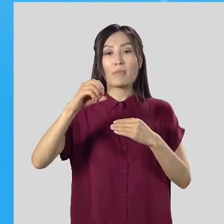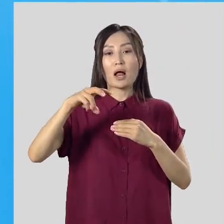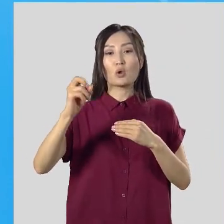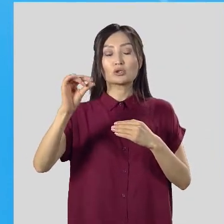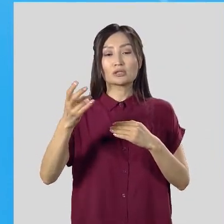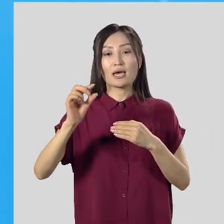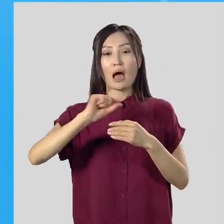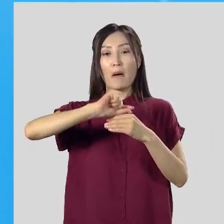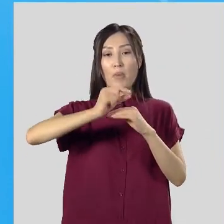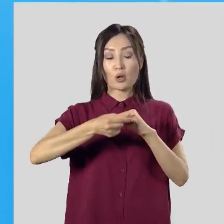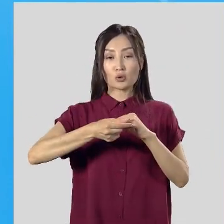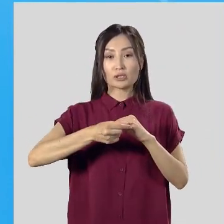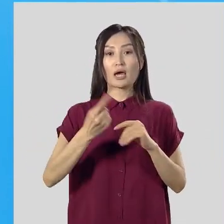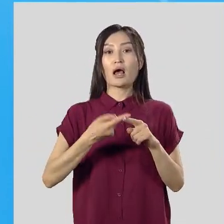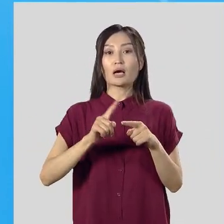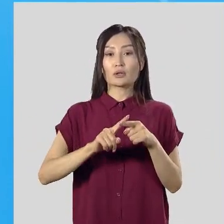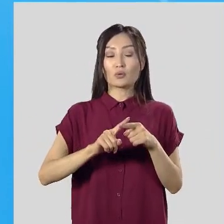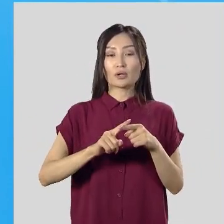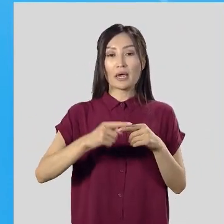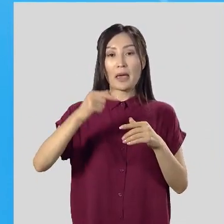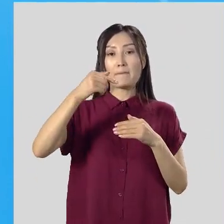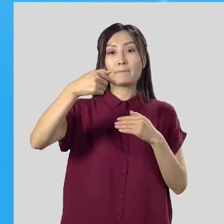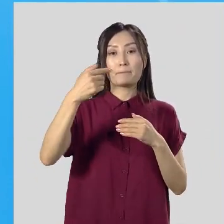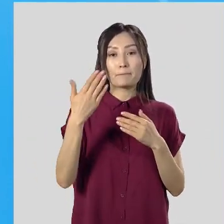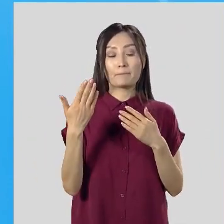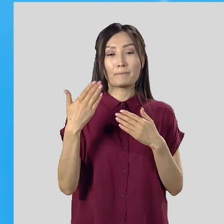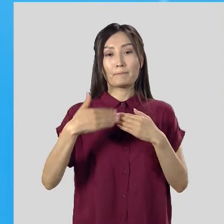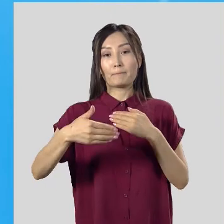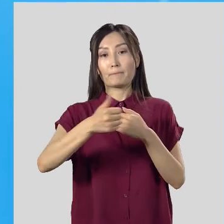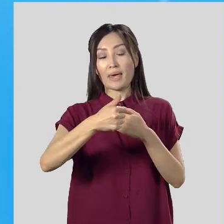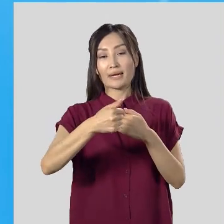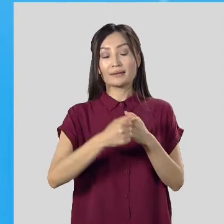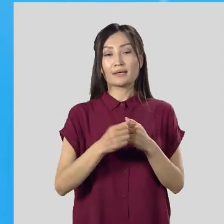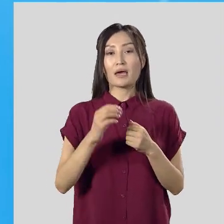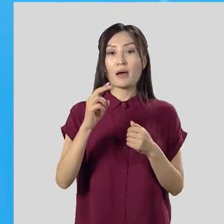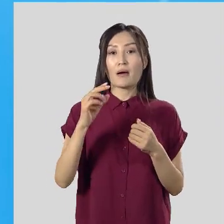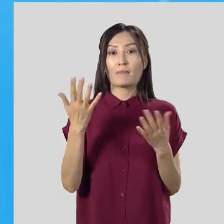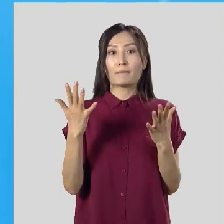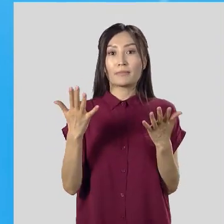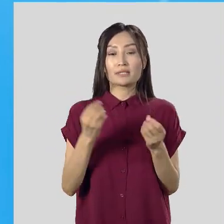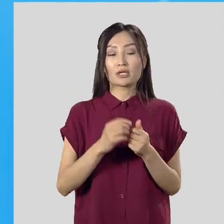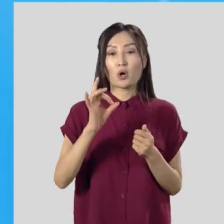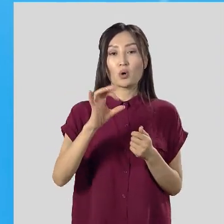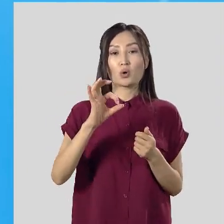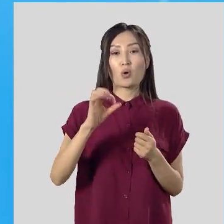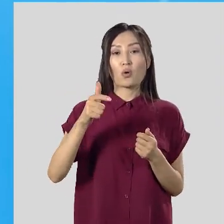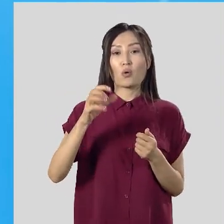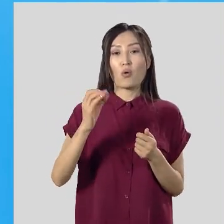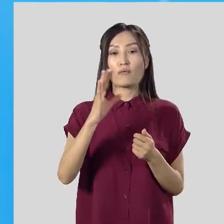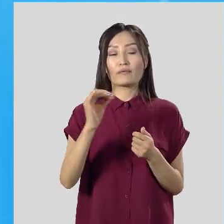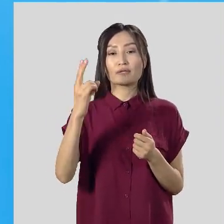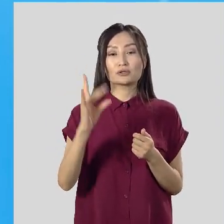оболочкой, которая в передней части глаза переходит в прозрачную роговицу.